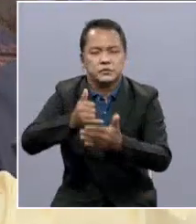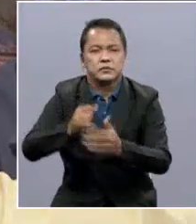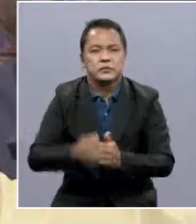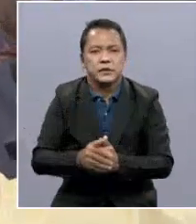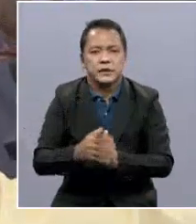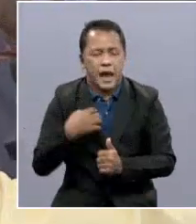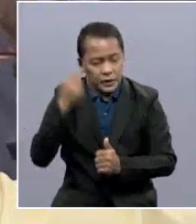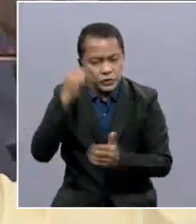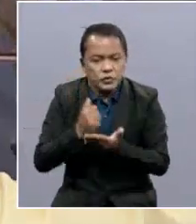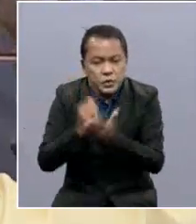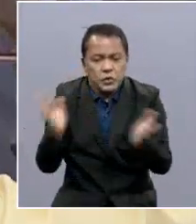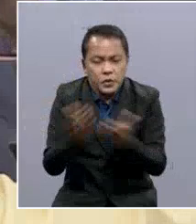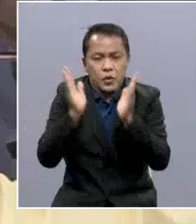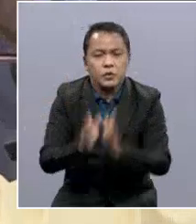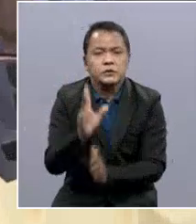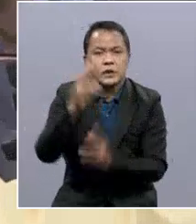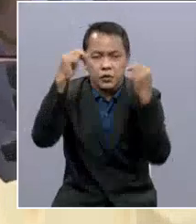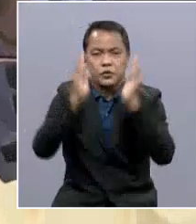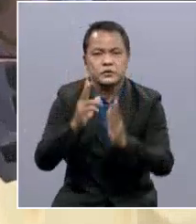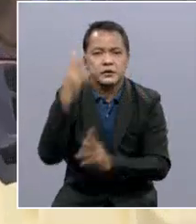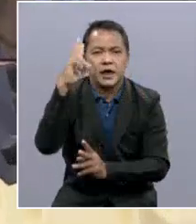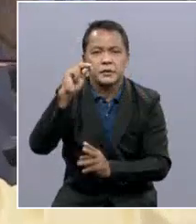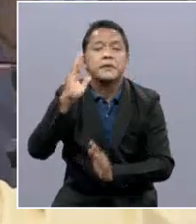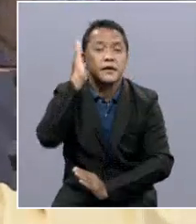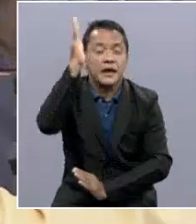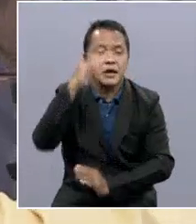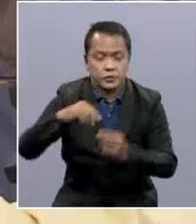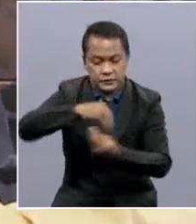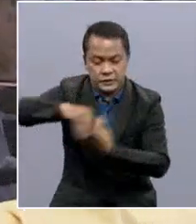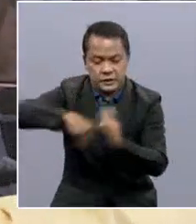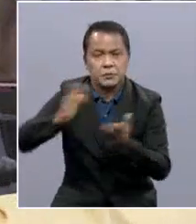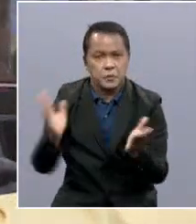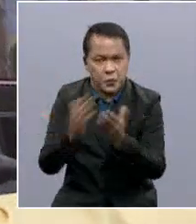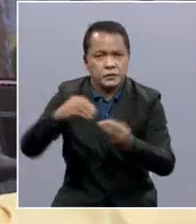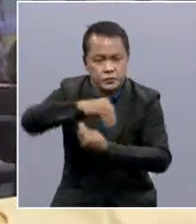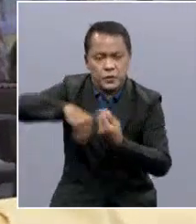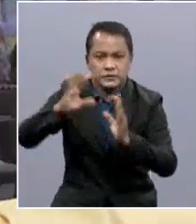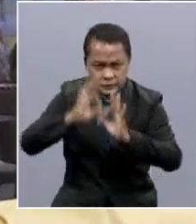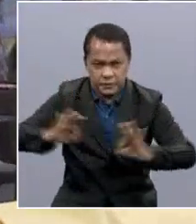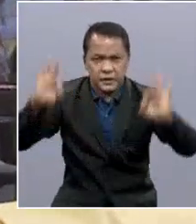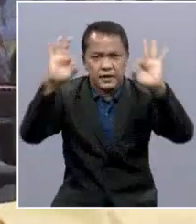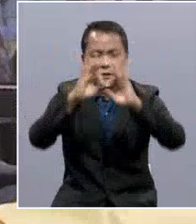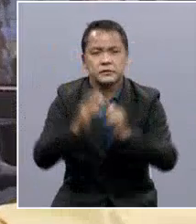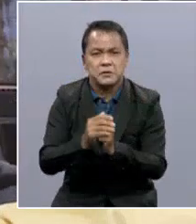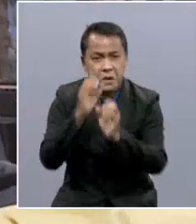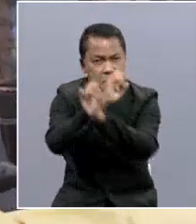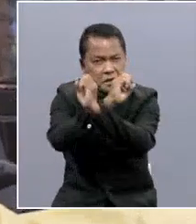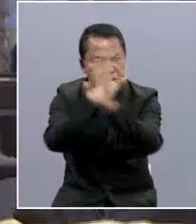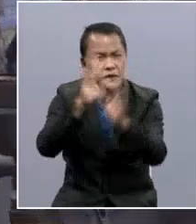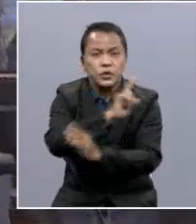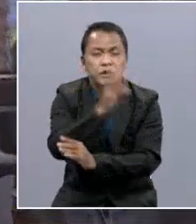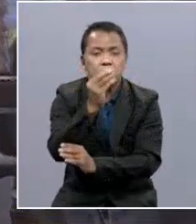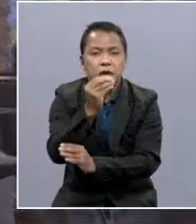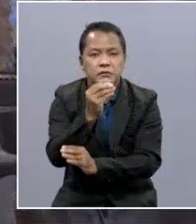อยากจะดันให้เป็นนายกคนที่ 30แล้วก็มองว่าหลังจากนี้ขับเคลื่อนเรื่องของเศรษฐกิจอะไรเองก็สำคัญเช่นเดียวกันทีนี้จะช็อตเมื่อไหร่เนี่ย